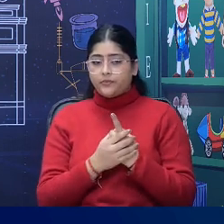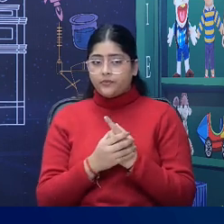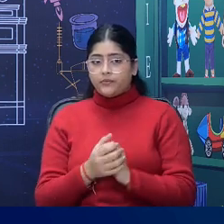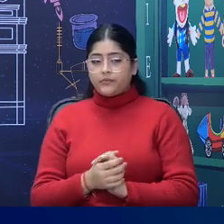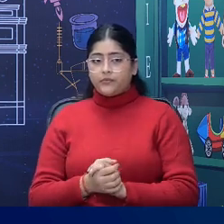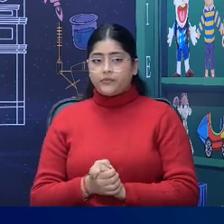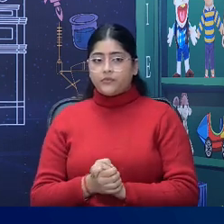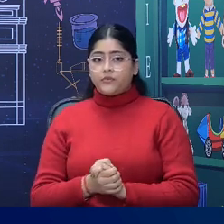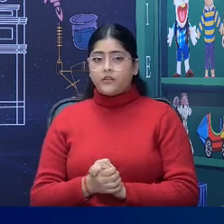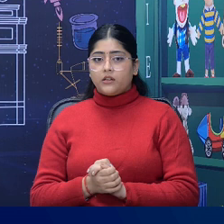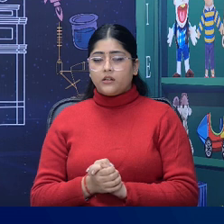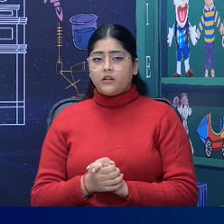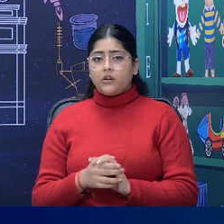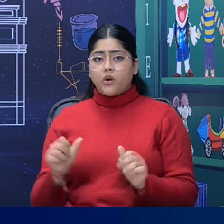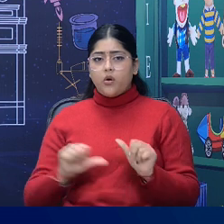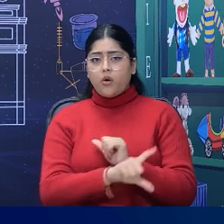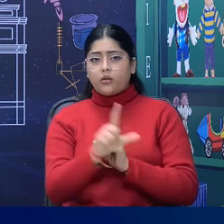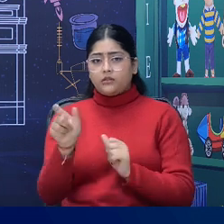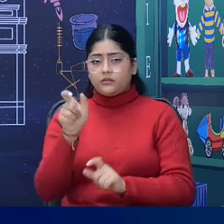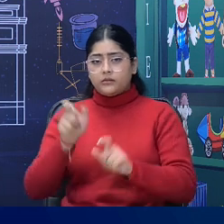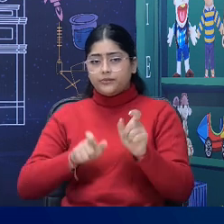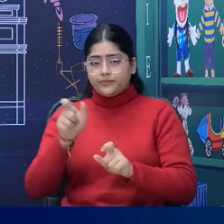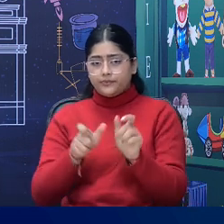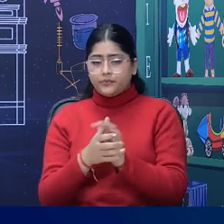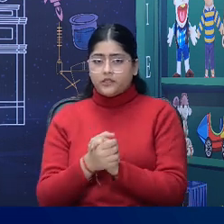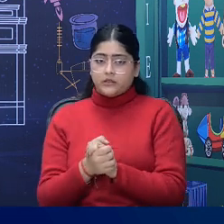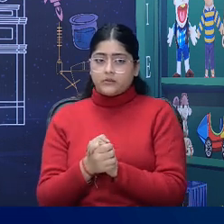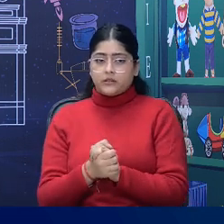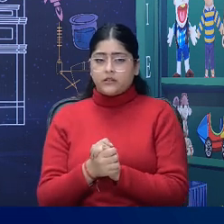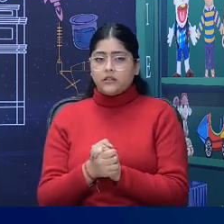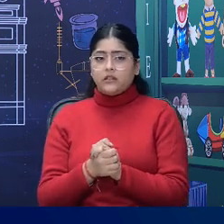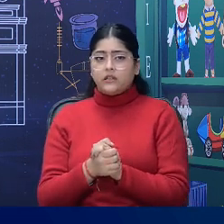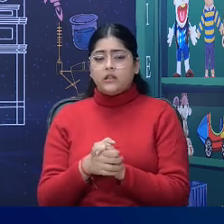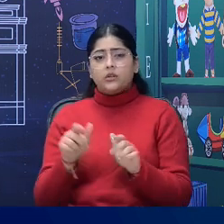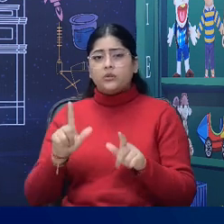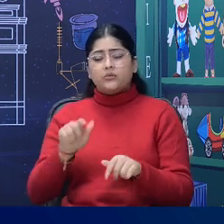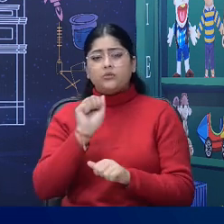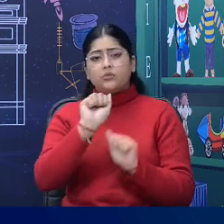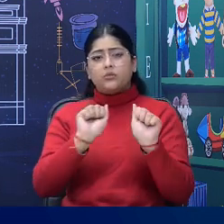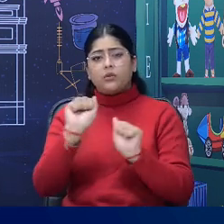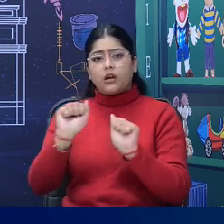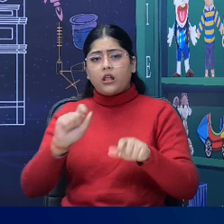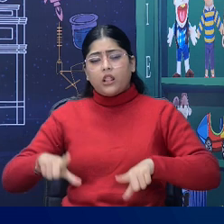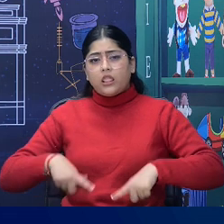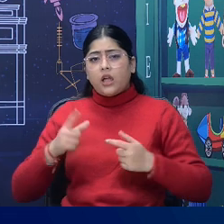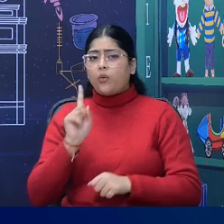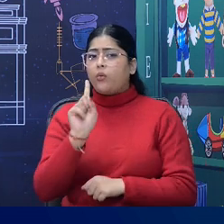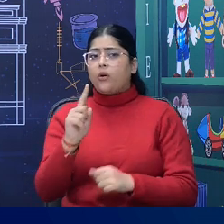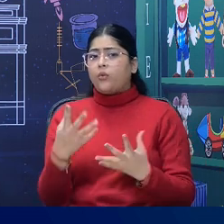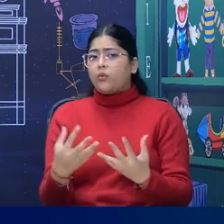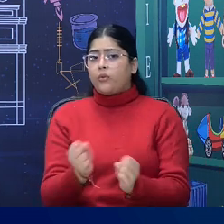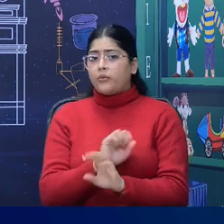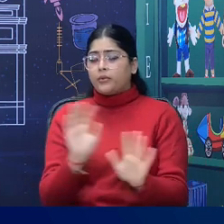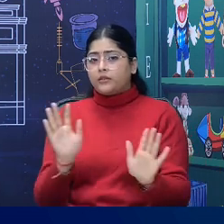ऑडियो हे भक्त जनों तुम्हें जीवन में सिर्फ एक ही चीज चाहिए